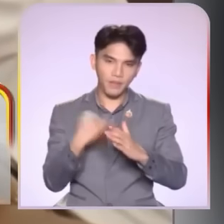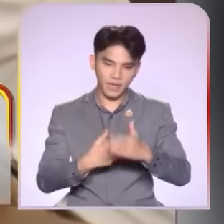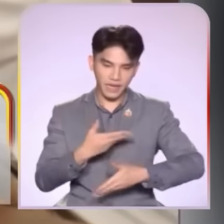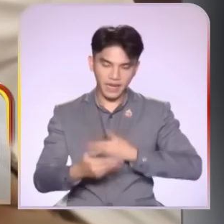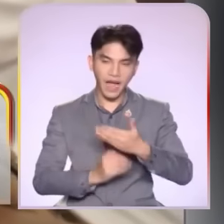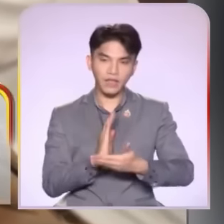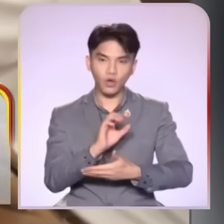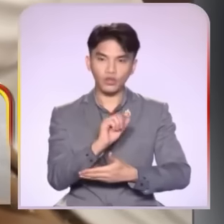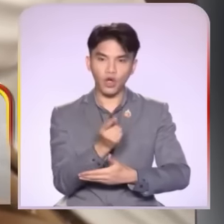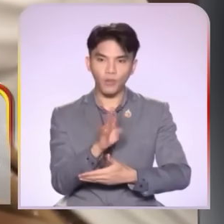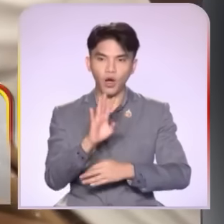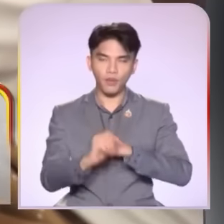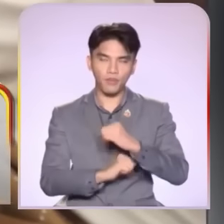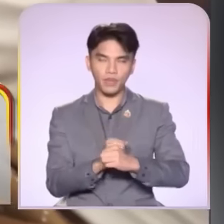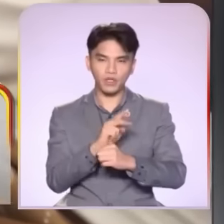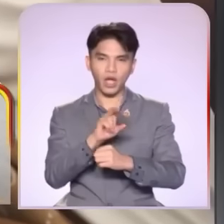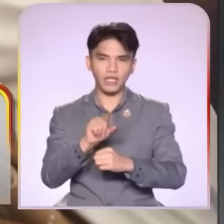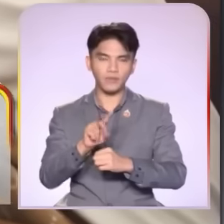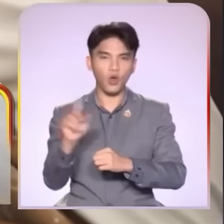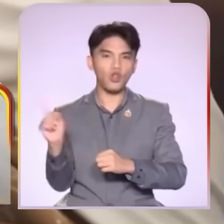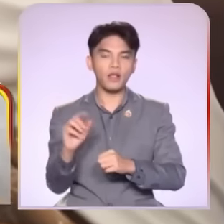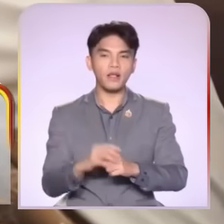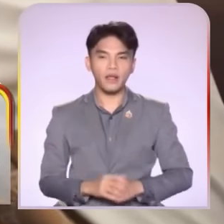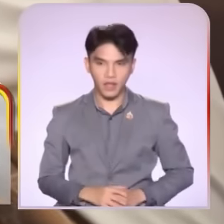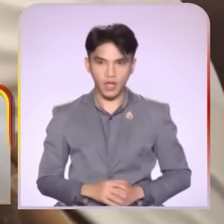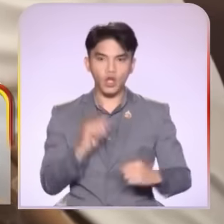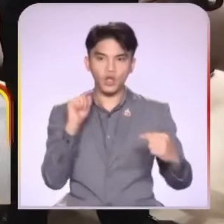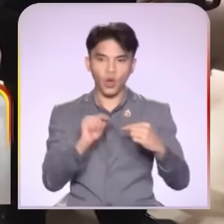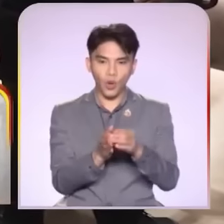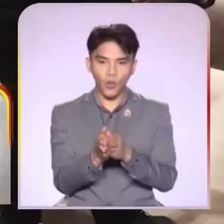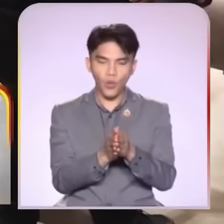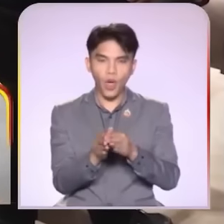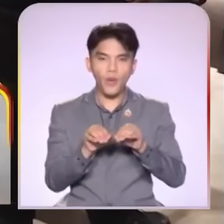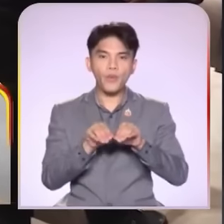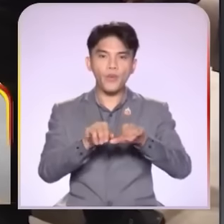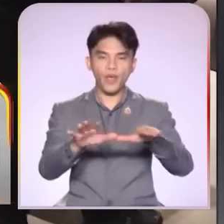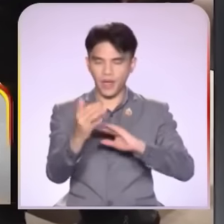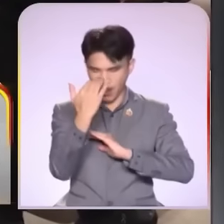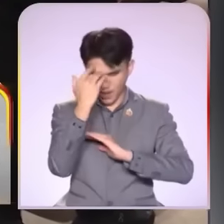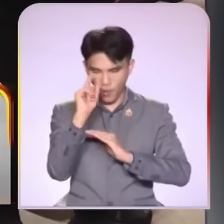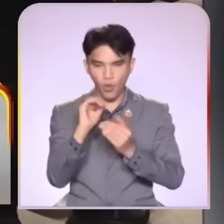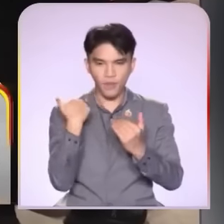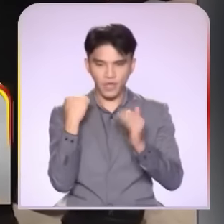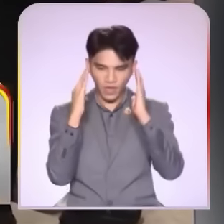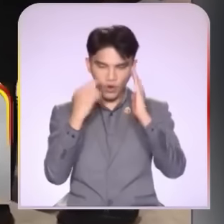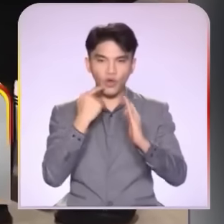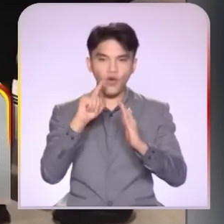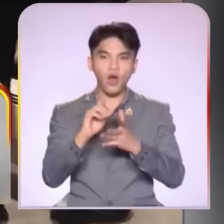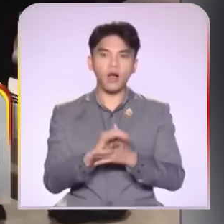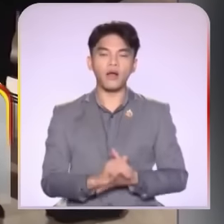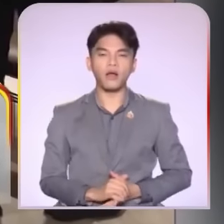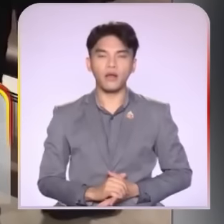ขายตรงสคบปี2522หรือไม่และเข้าข่ายแชร์ลูกโซ่หรือไม่เนื่องจากได้รับการร้องเรียนจากประชาช